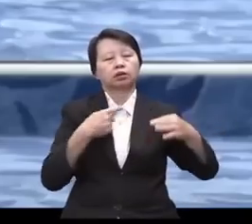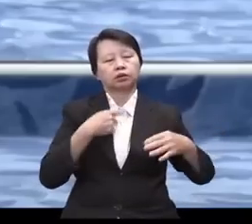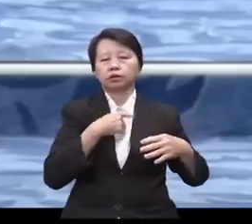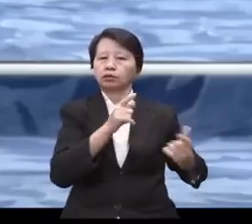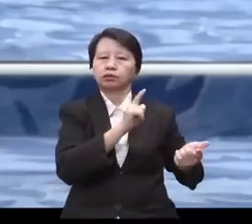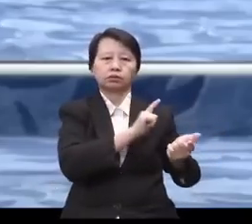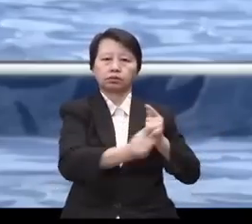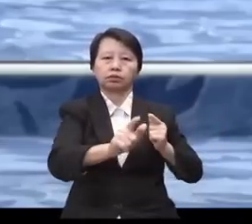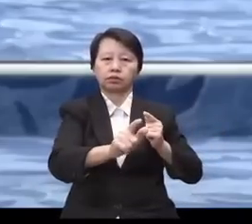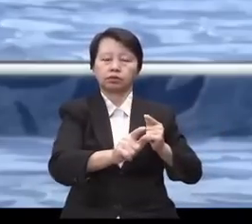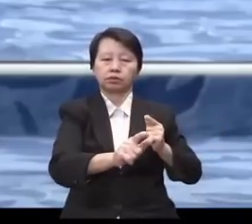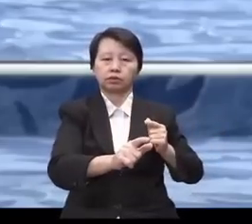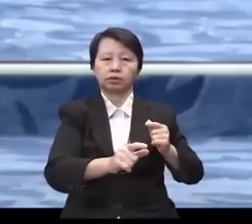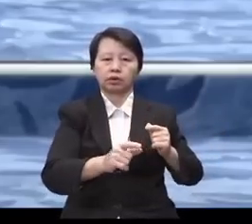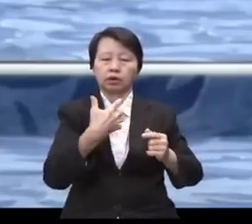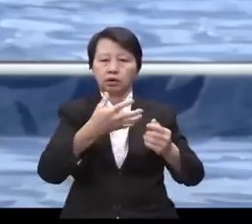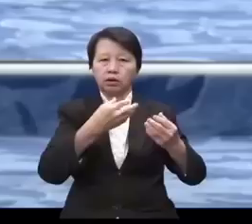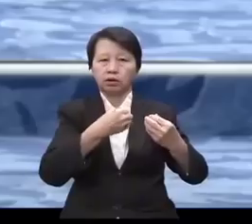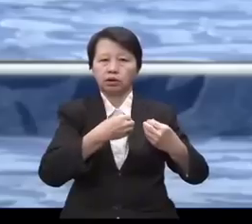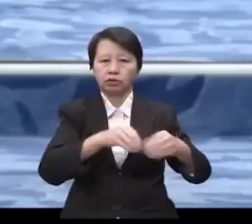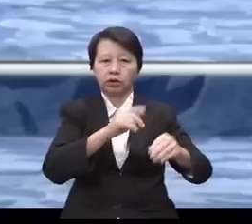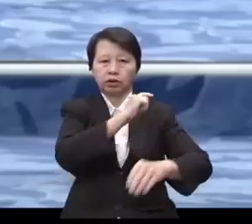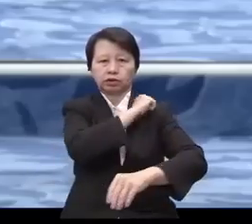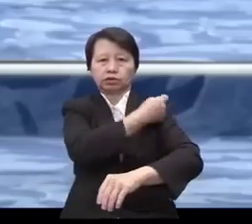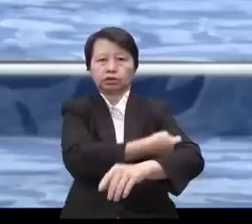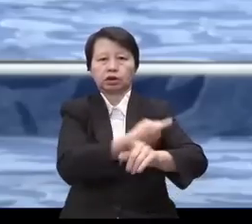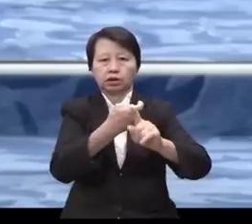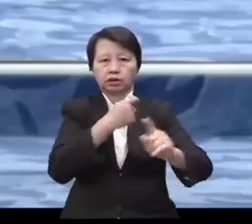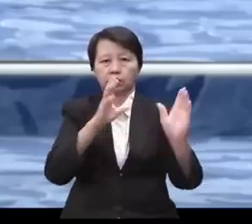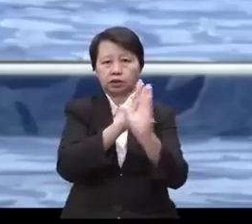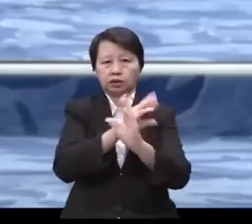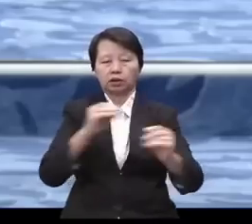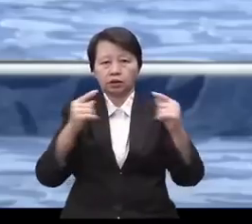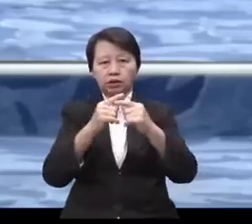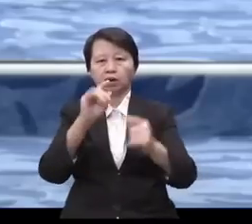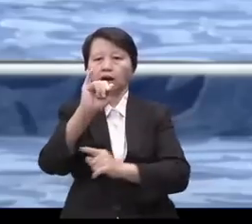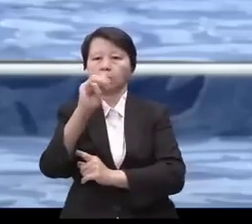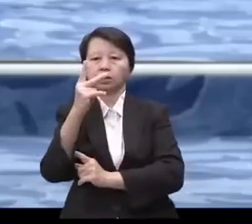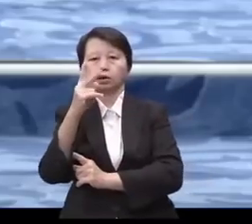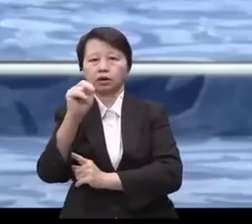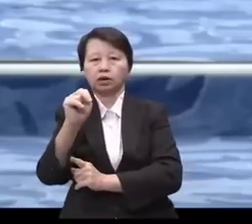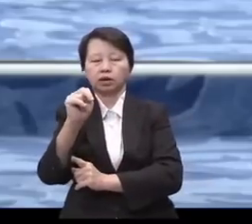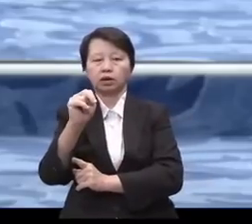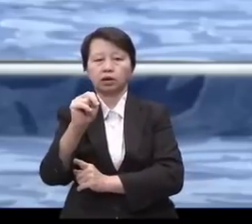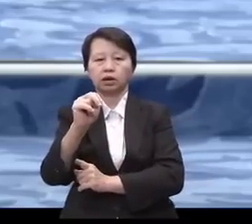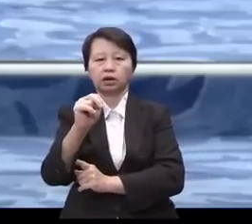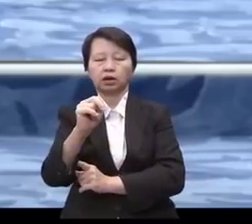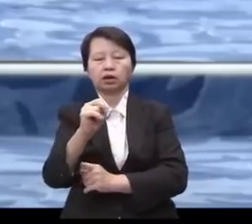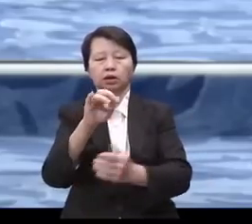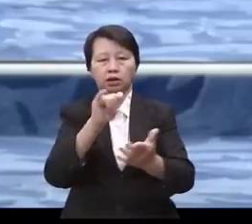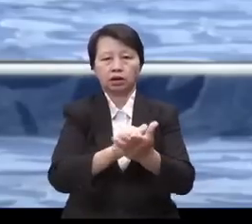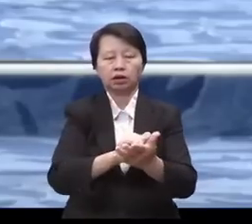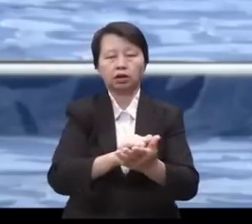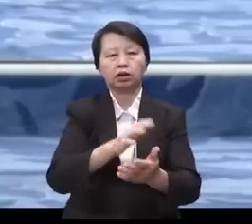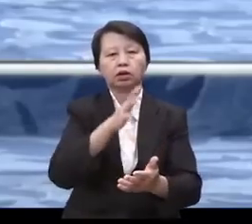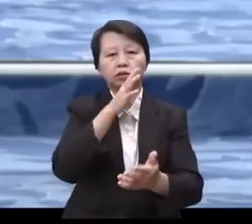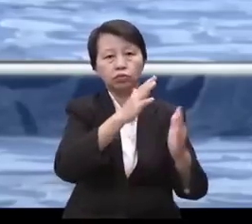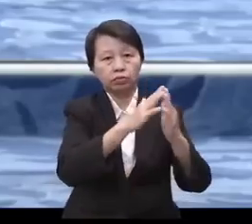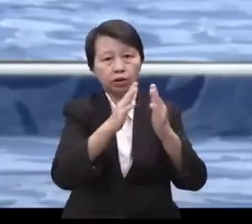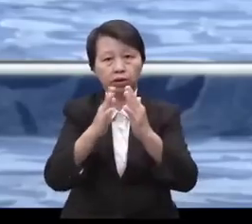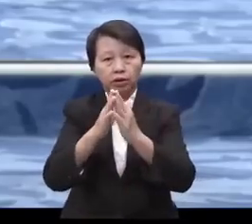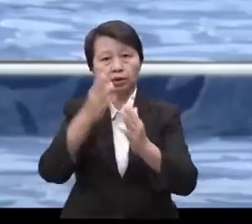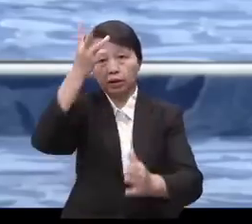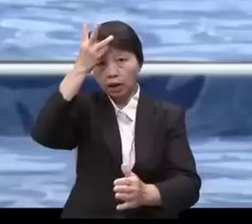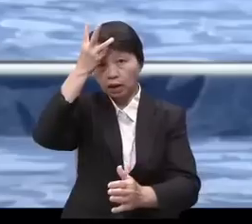luluskan iaitu penjualan tenaga dari Sarawak ke IKN, Ibu Kota Nusantara,